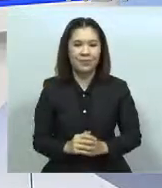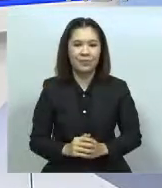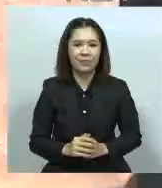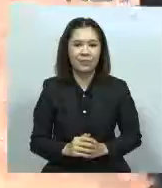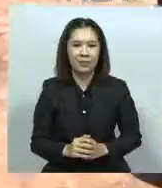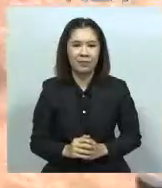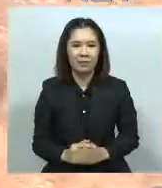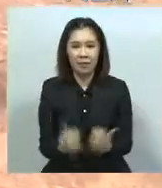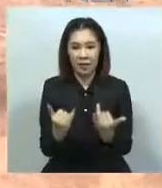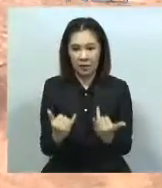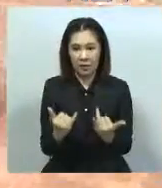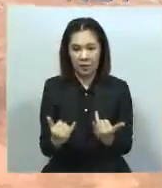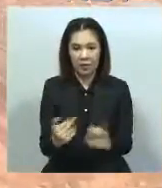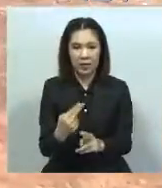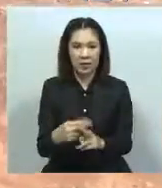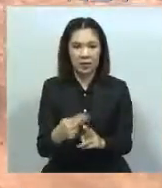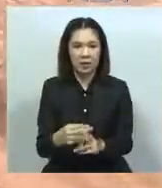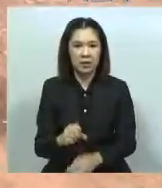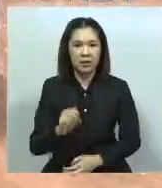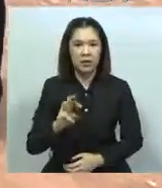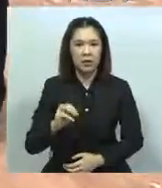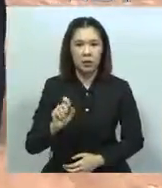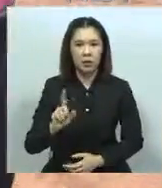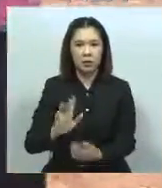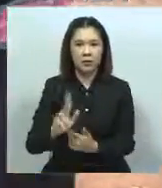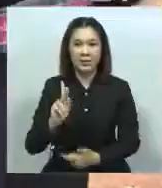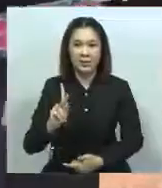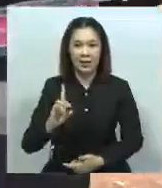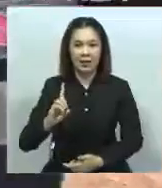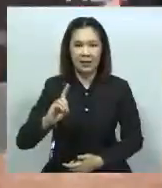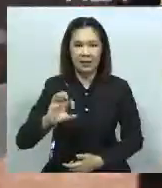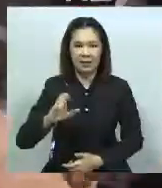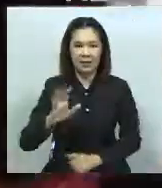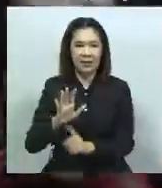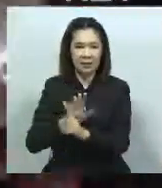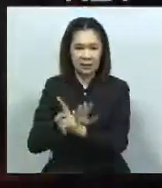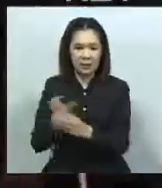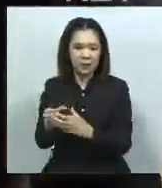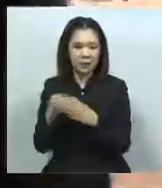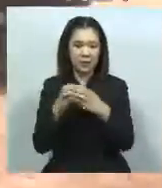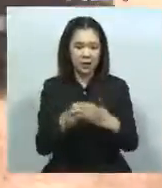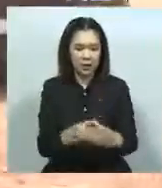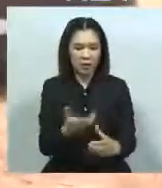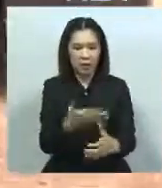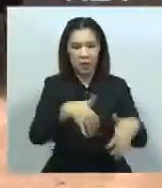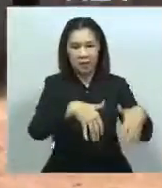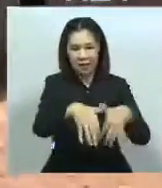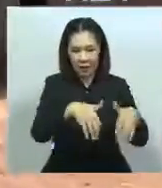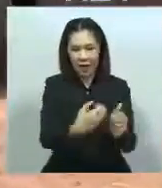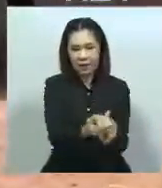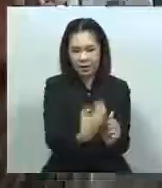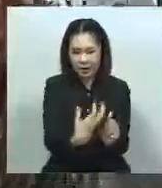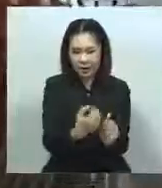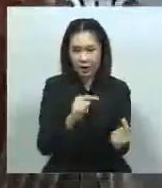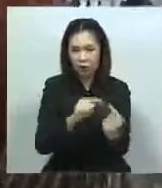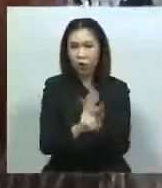วันนี้นะคะนายสมศักดิ์สุวรรณสุจริตค่ะผู้ตรวจการแผ่นดินพร้อมคณะนะคะก็ลงพื้นที่ไปรับฟังการรายงานปัญหาของชาวบ้านในพื้นที่อำเ